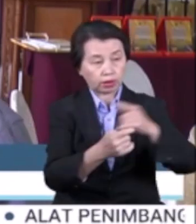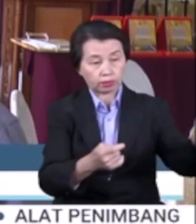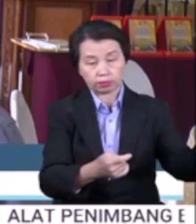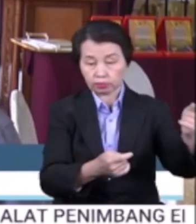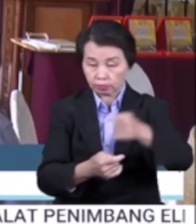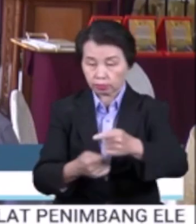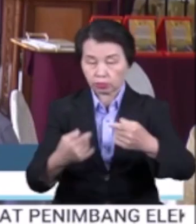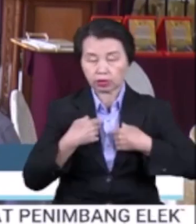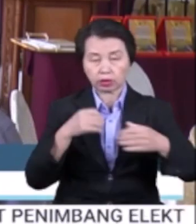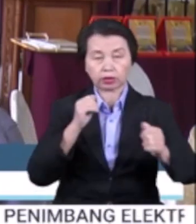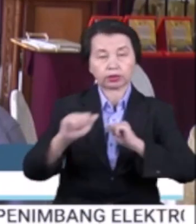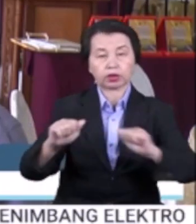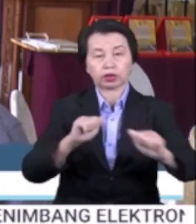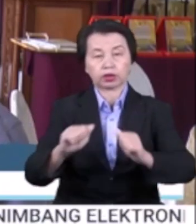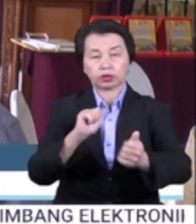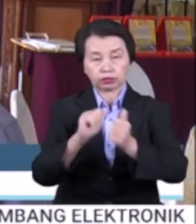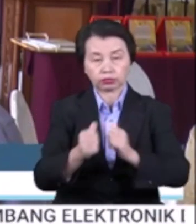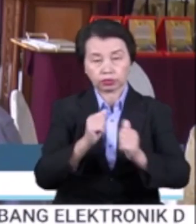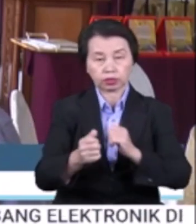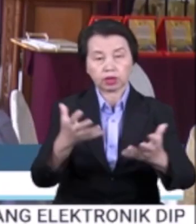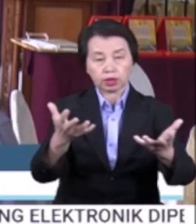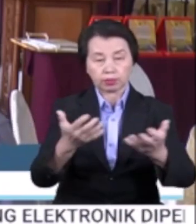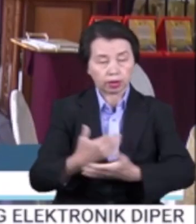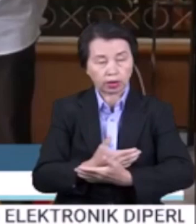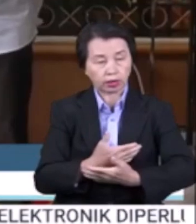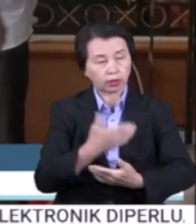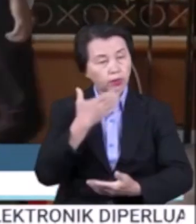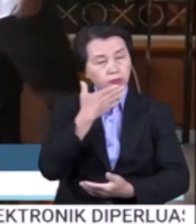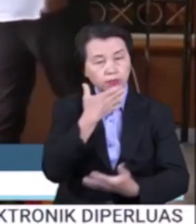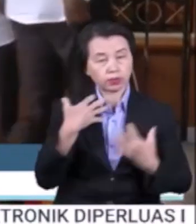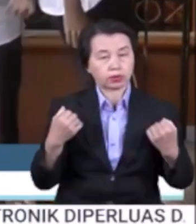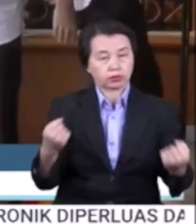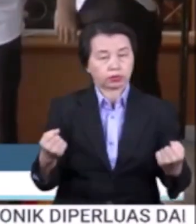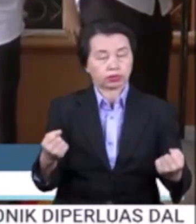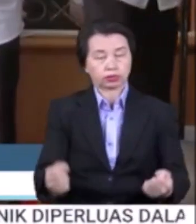ada aktiviti sukan. Kita nak melahirkan anak muda yang sihat.